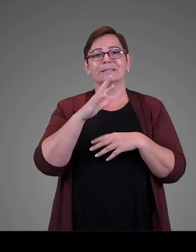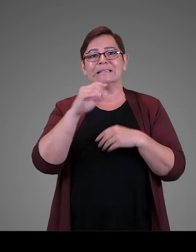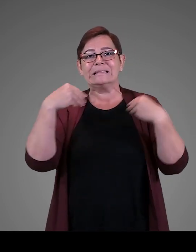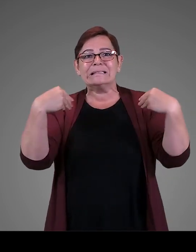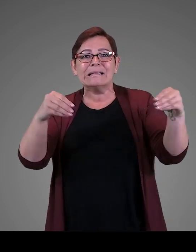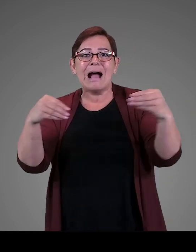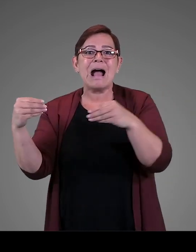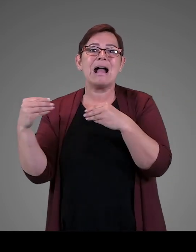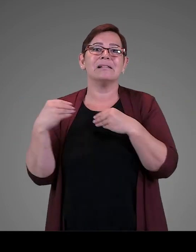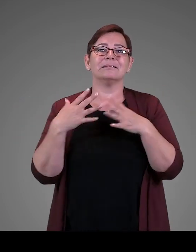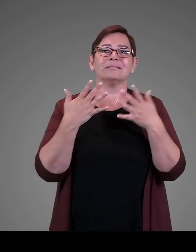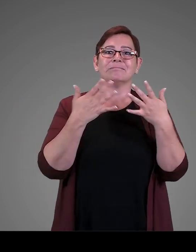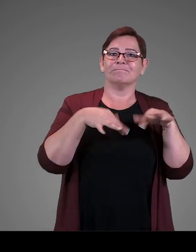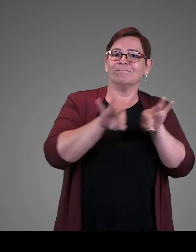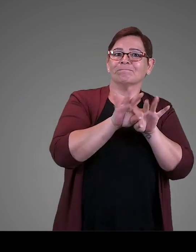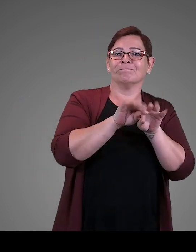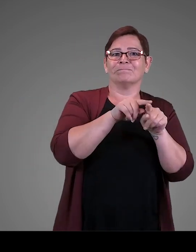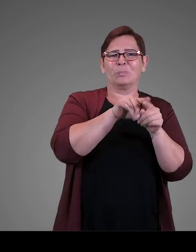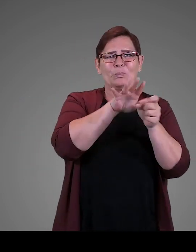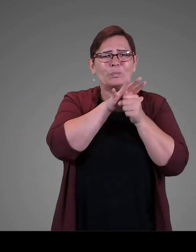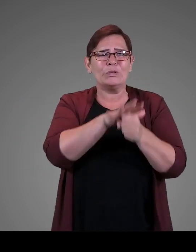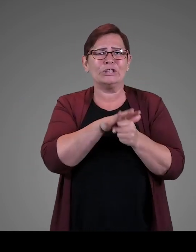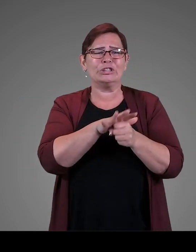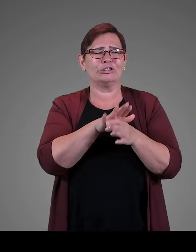vécu, l'univers de l'impératif de vente,